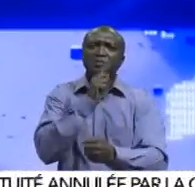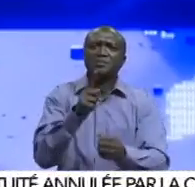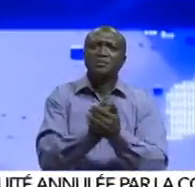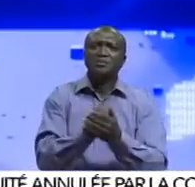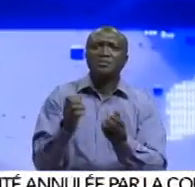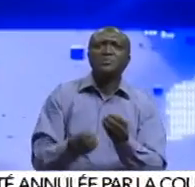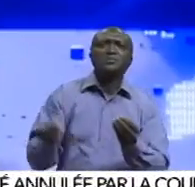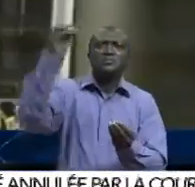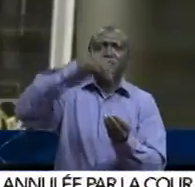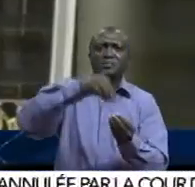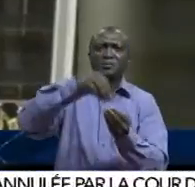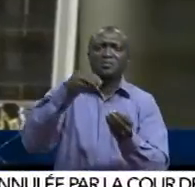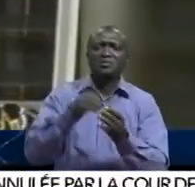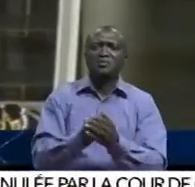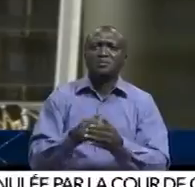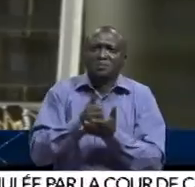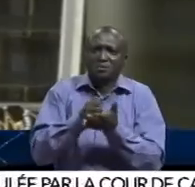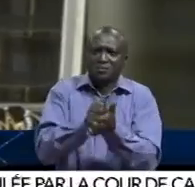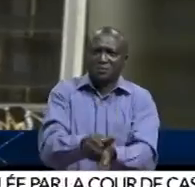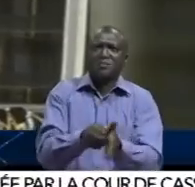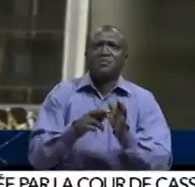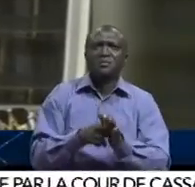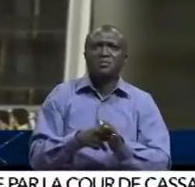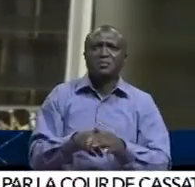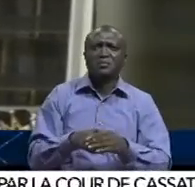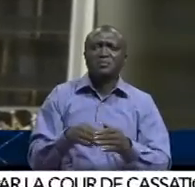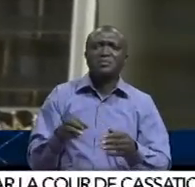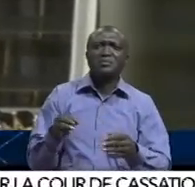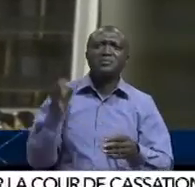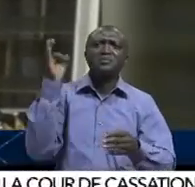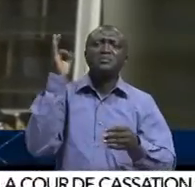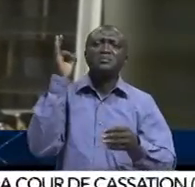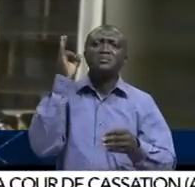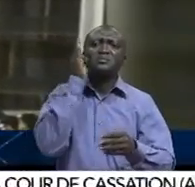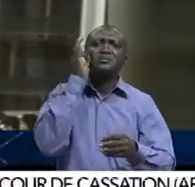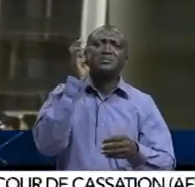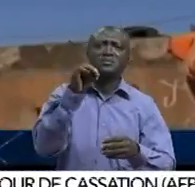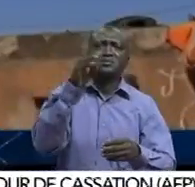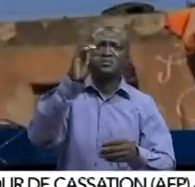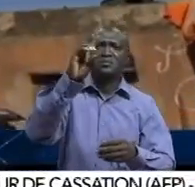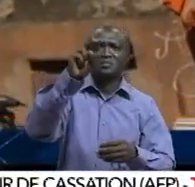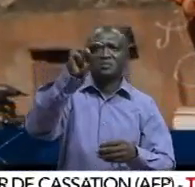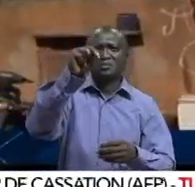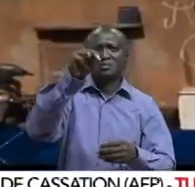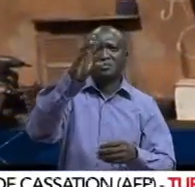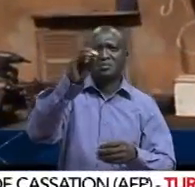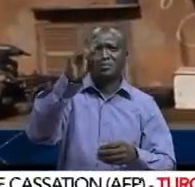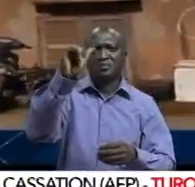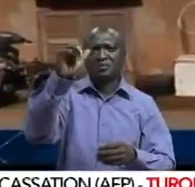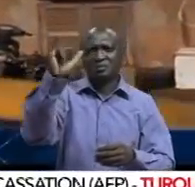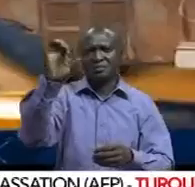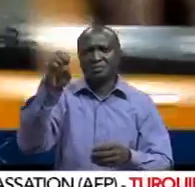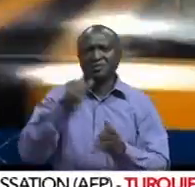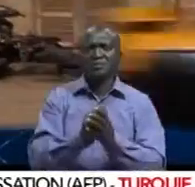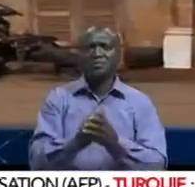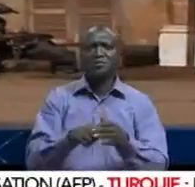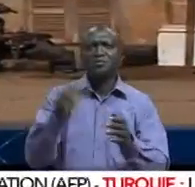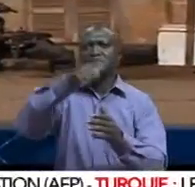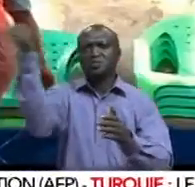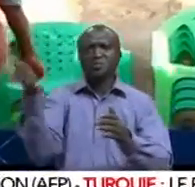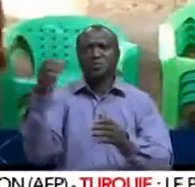place alors que le meurtre de fatumata matarjay n'a pas encore connu son épilogue un autre est survenu à grandof un